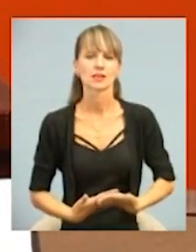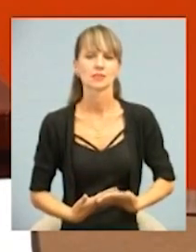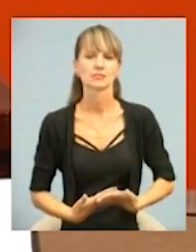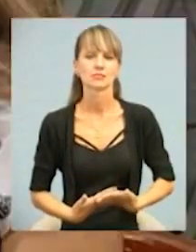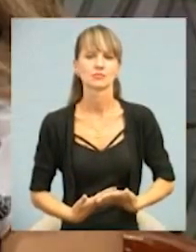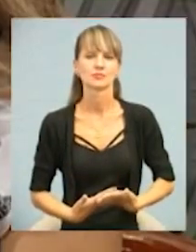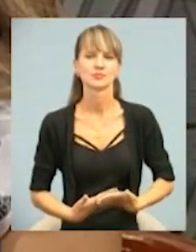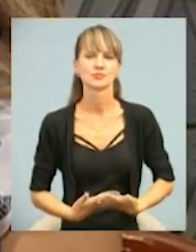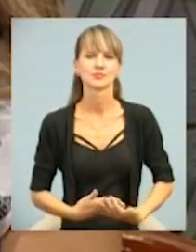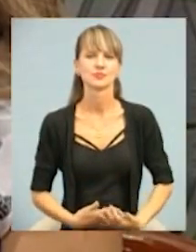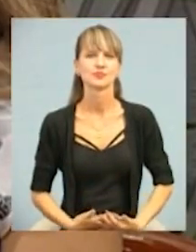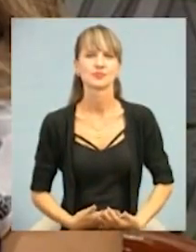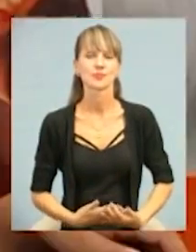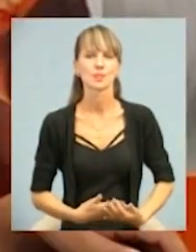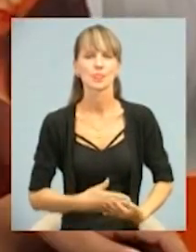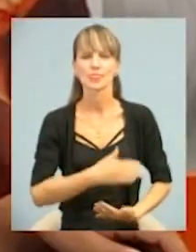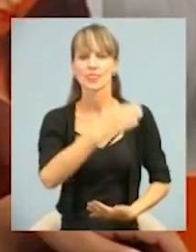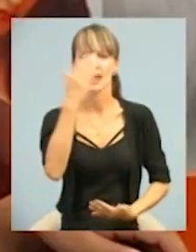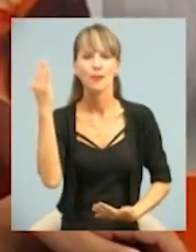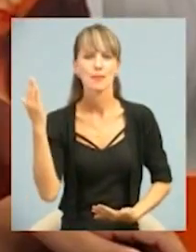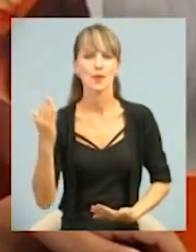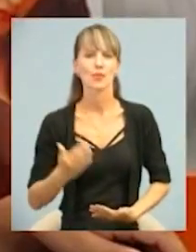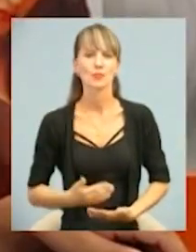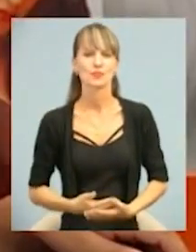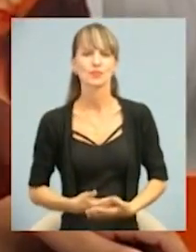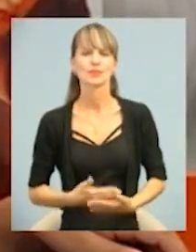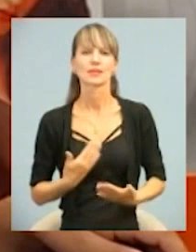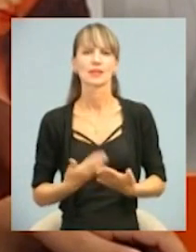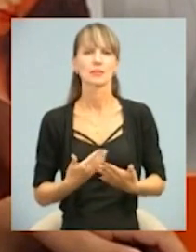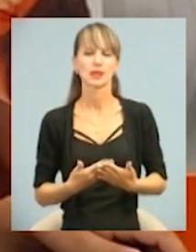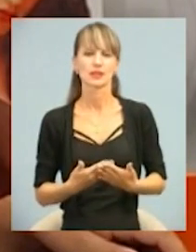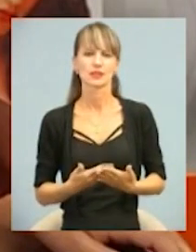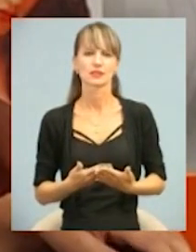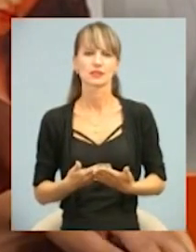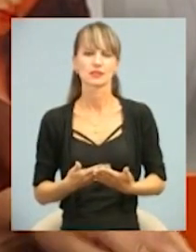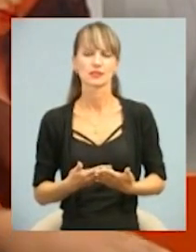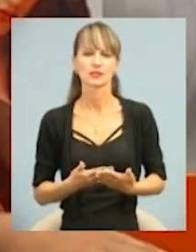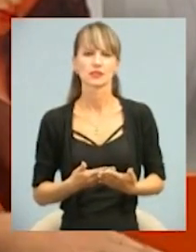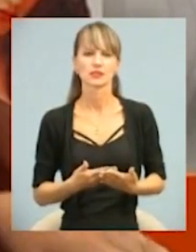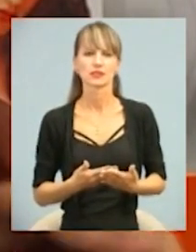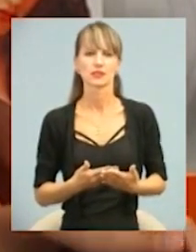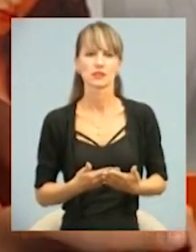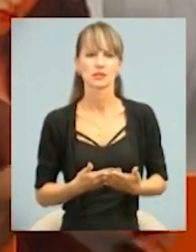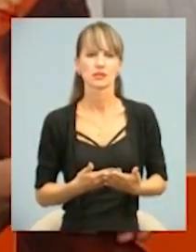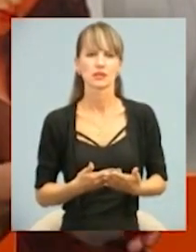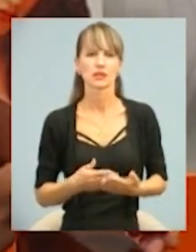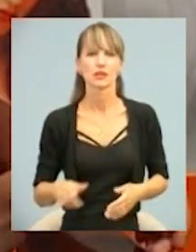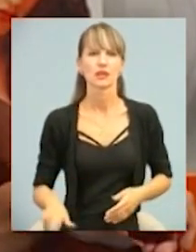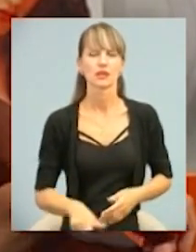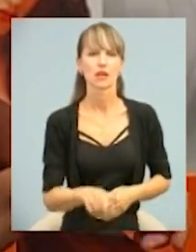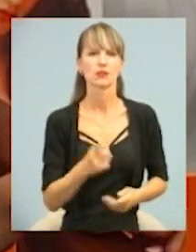Наприклад, ти небо на дорозі. Ні, наприклад, вода на дорозі, і там